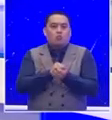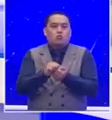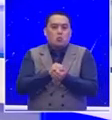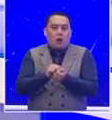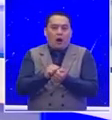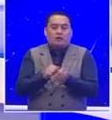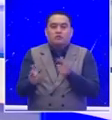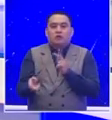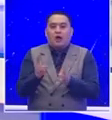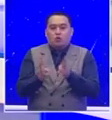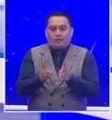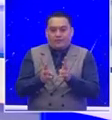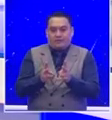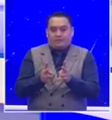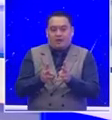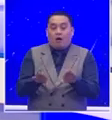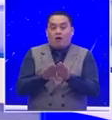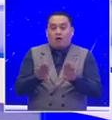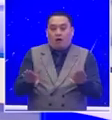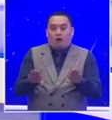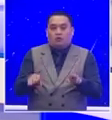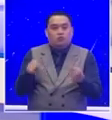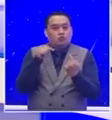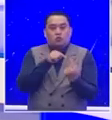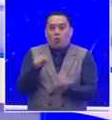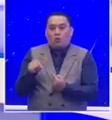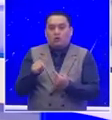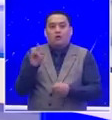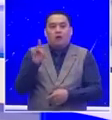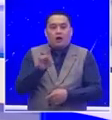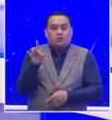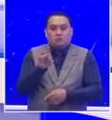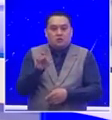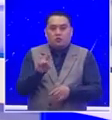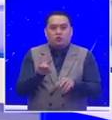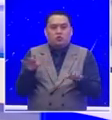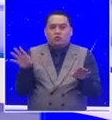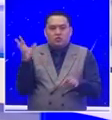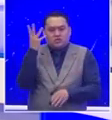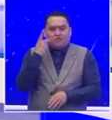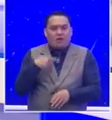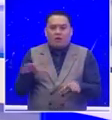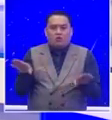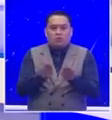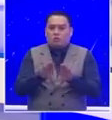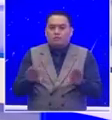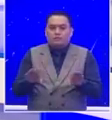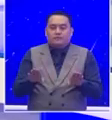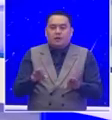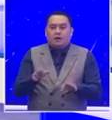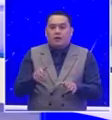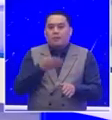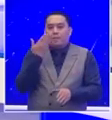тоже можно запасать. Если это выглядит как туалетная бумага, размером с рулон туалетной бумаги и цветом как туалетная бумага, но